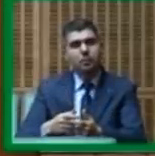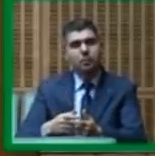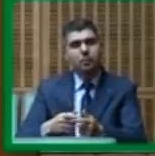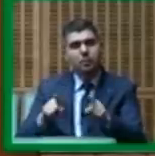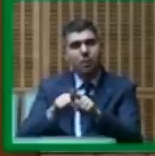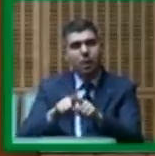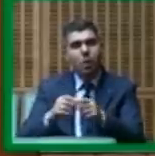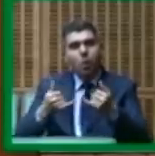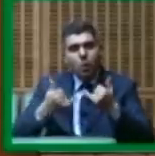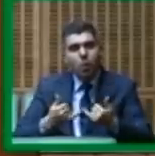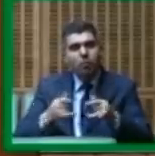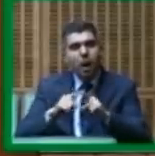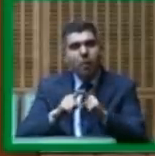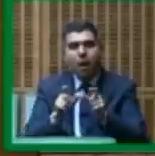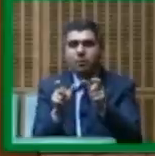آن الأوان أن نهتم بها.